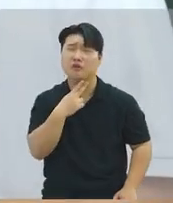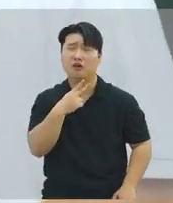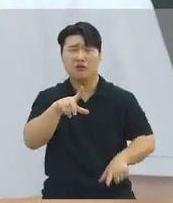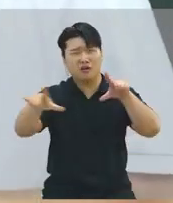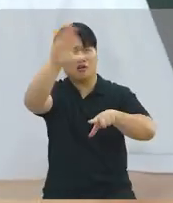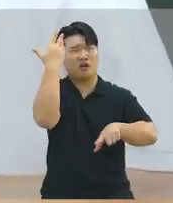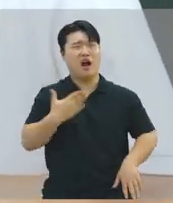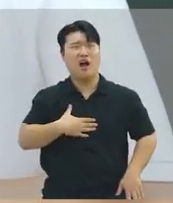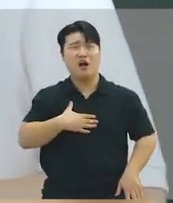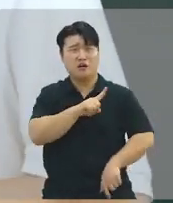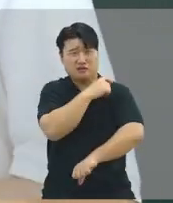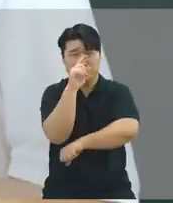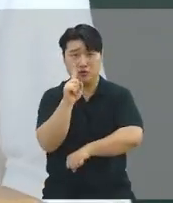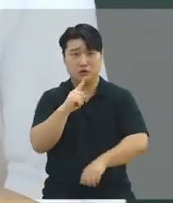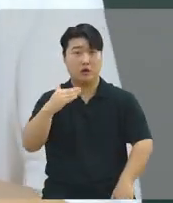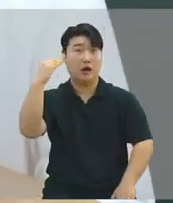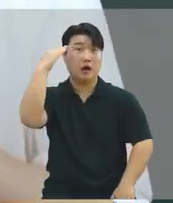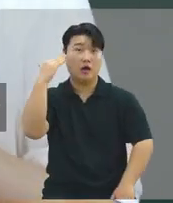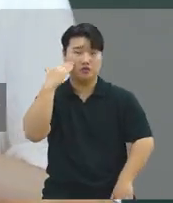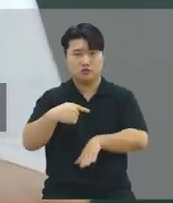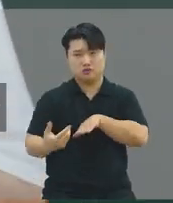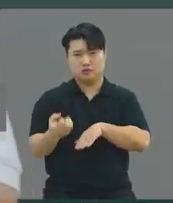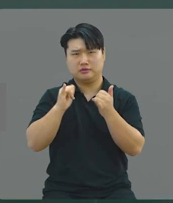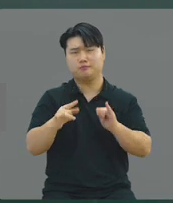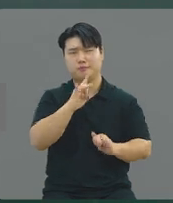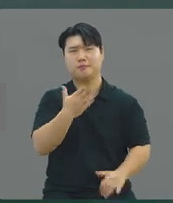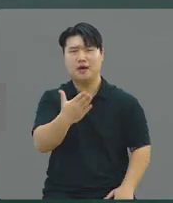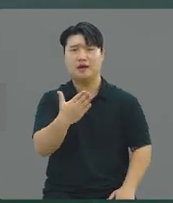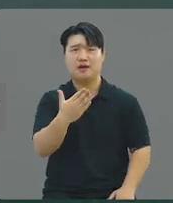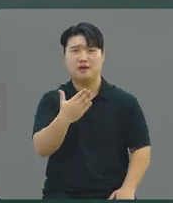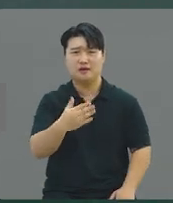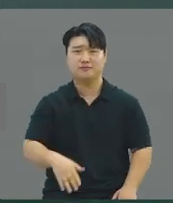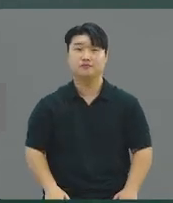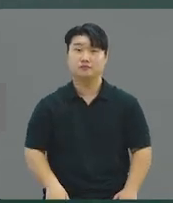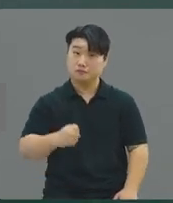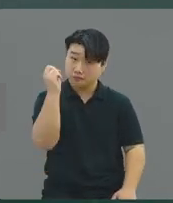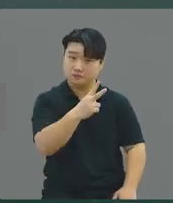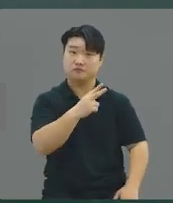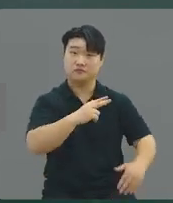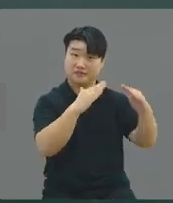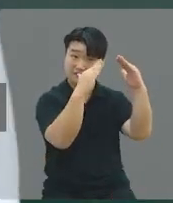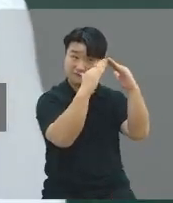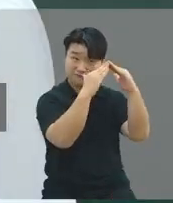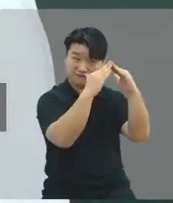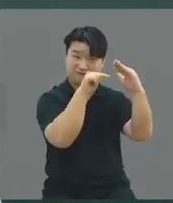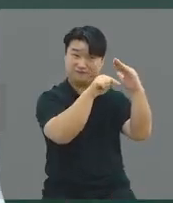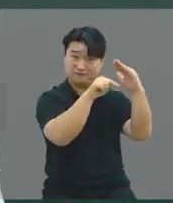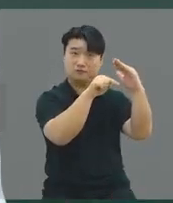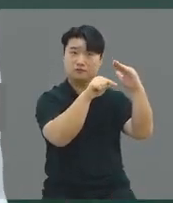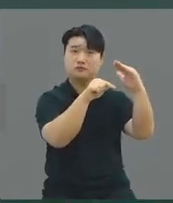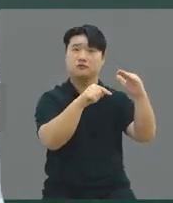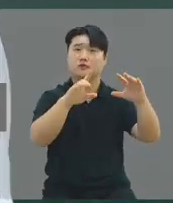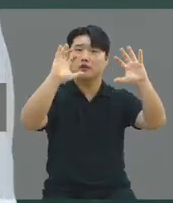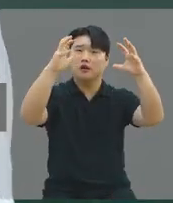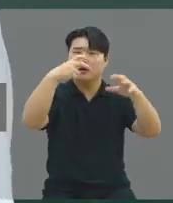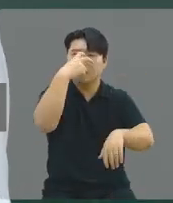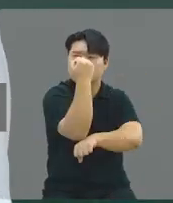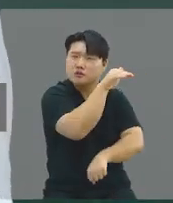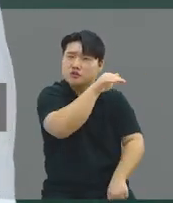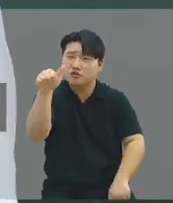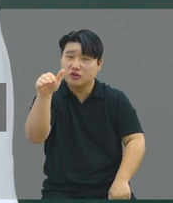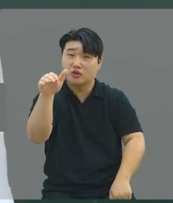당연히 대한민국 국민이어야 하고, 부부가 가지고 있는 그 주택의 공시 가격이 12억